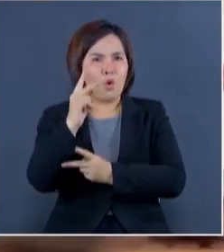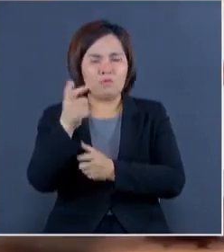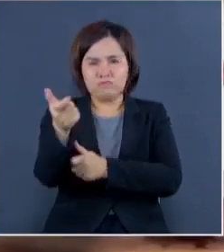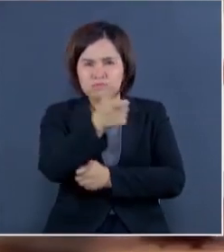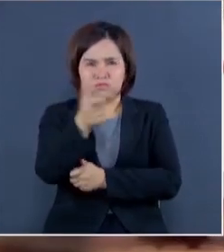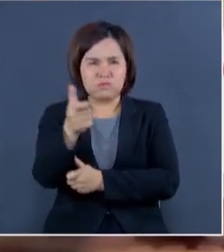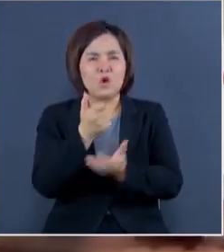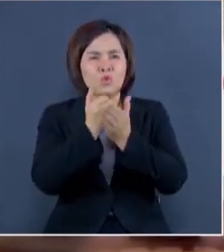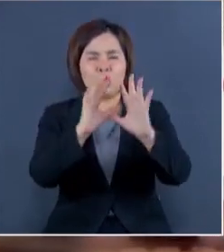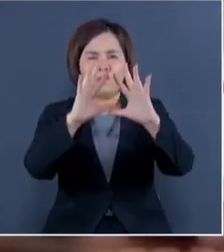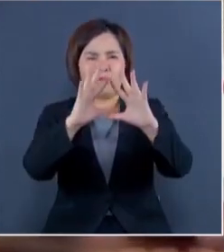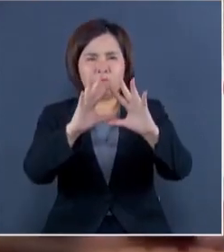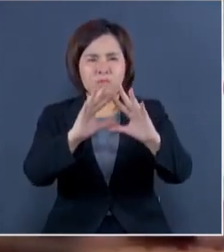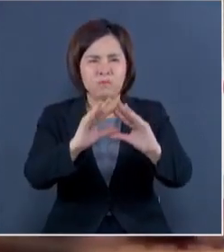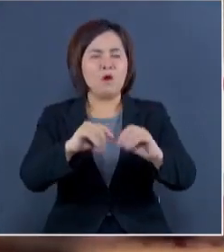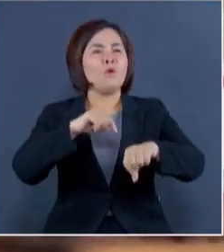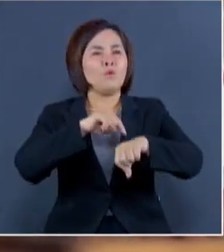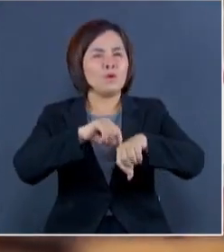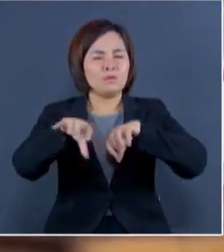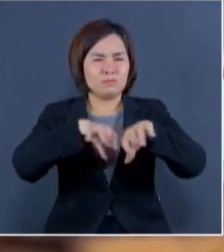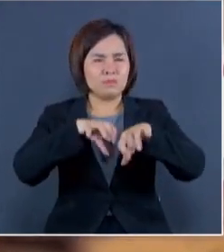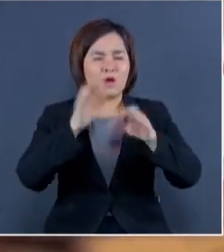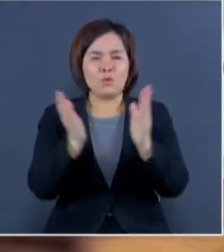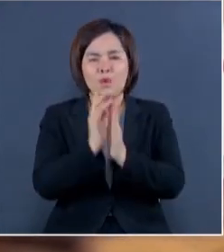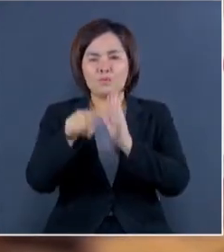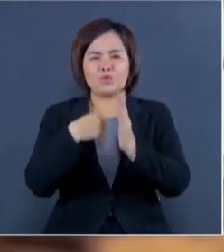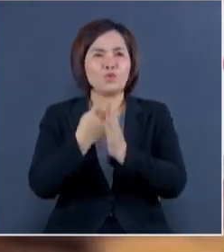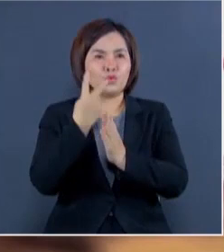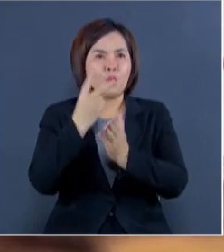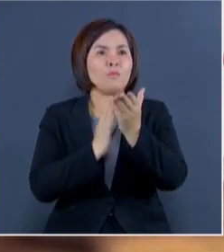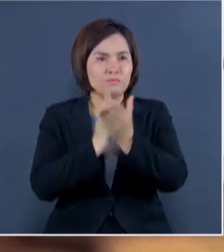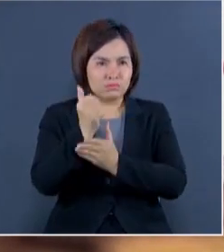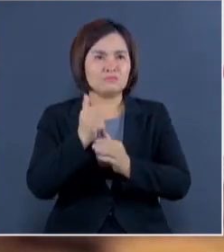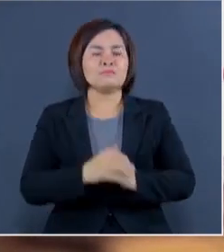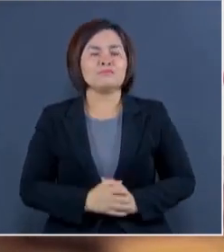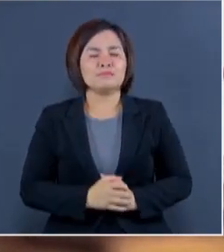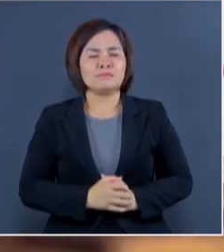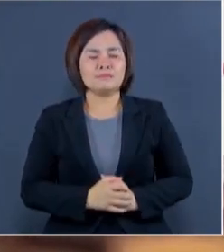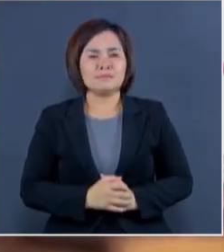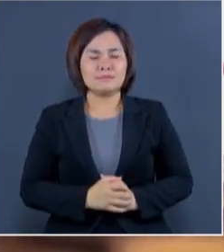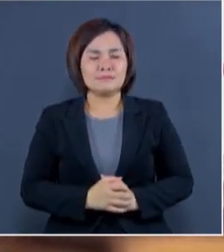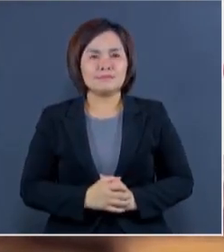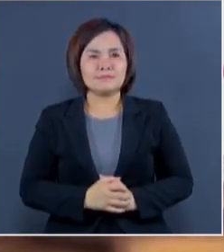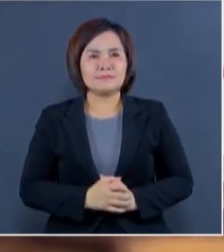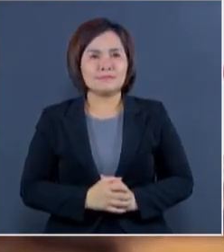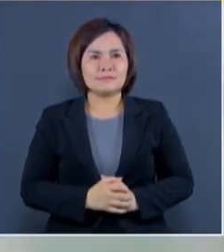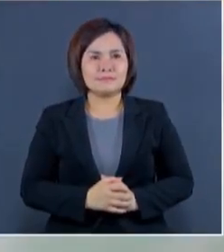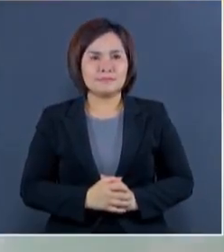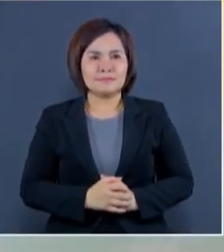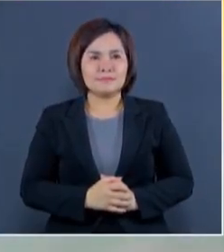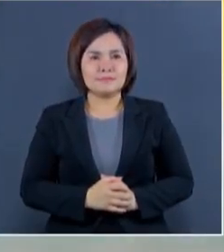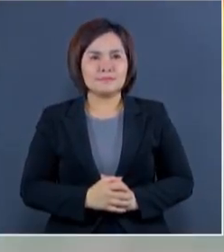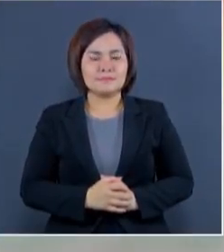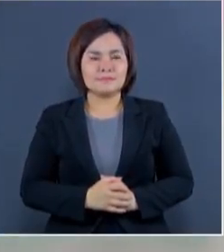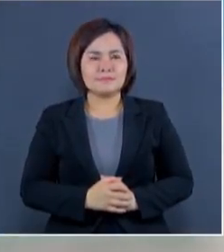ดไม่ให้ลุกลามซึ่งใช้เวลาประมาณสัก2 ชั่วโมงกว่าๆนะครับจึงสามารถควบคุมเพลิงเอาไว้ได้เนี่ยครับ